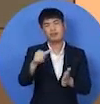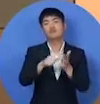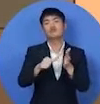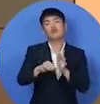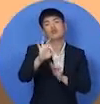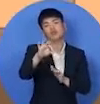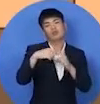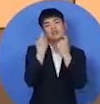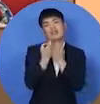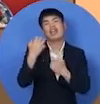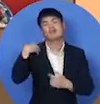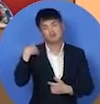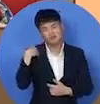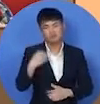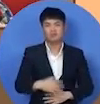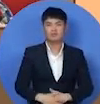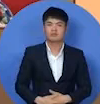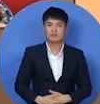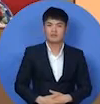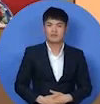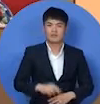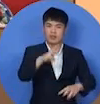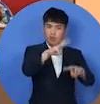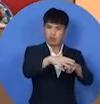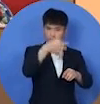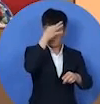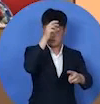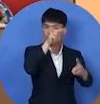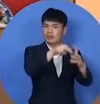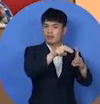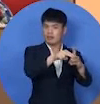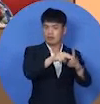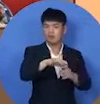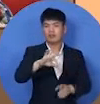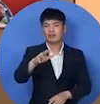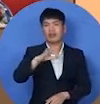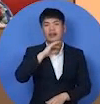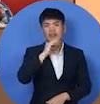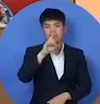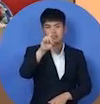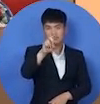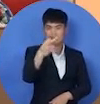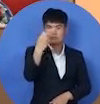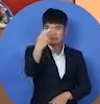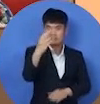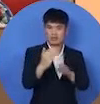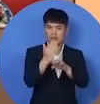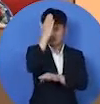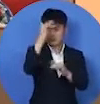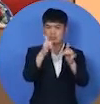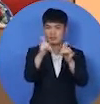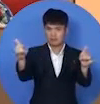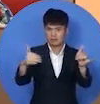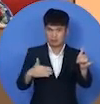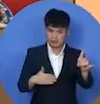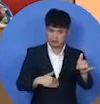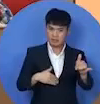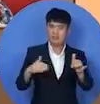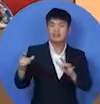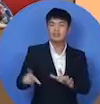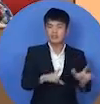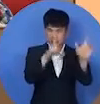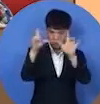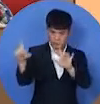부담입니다. 천안시 농업기술센터는 만 12세 이하 자녀와 그 부모를 대상으로 가족과 함께하는 생활 원예